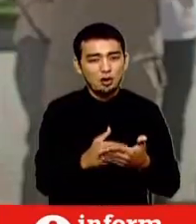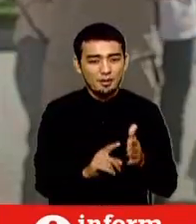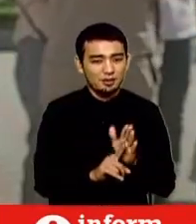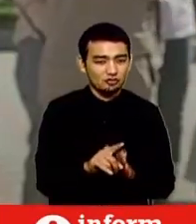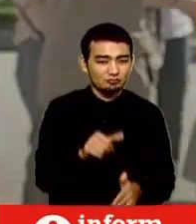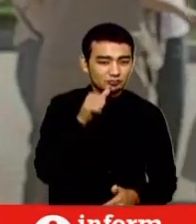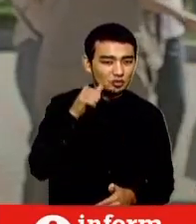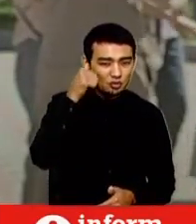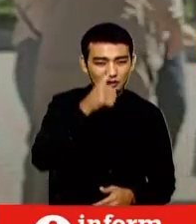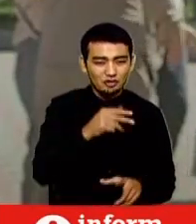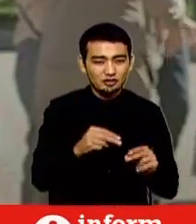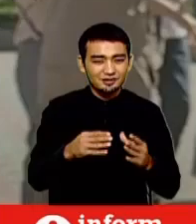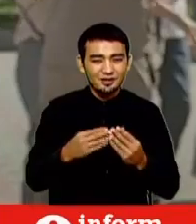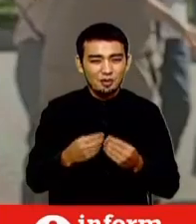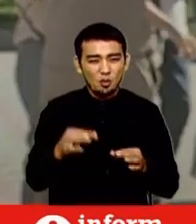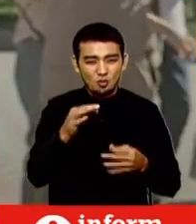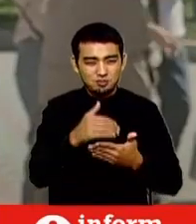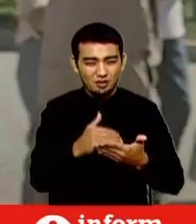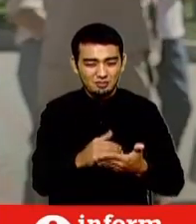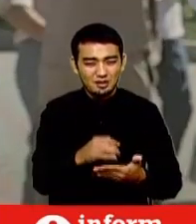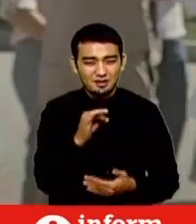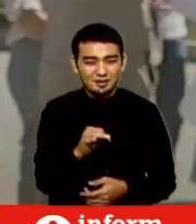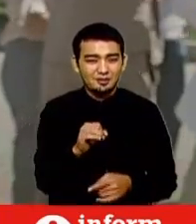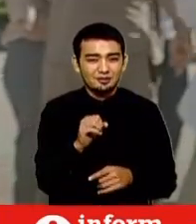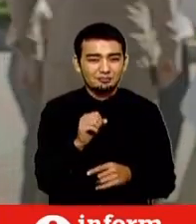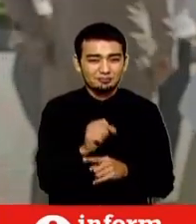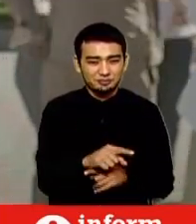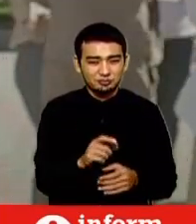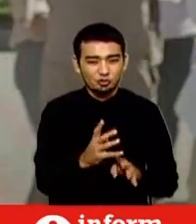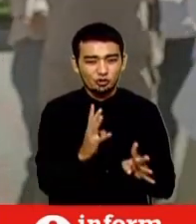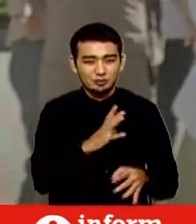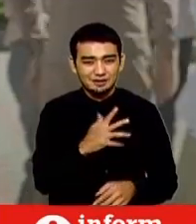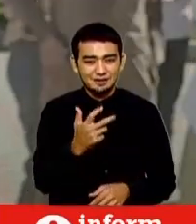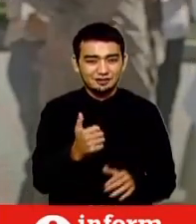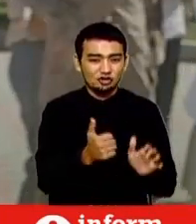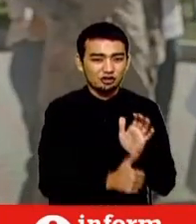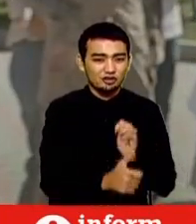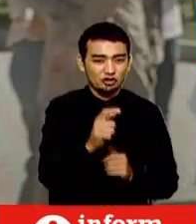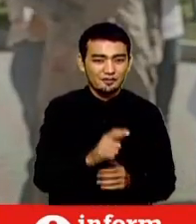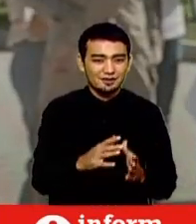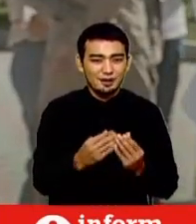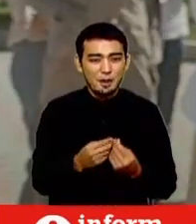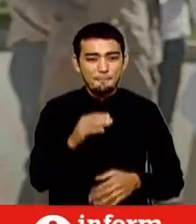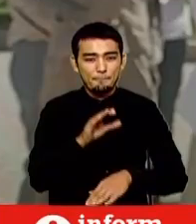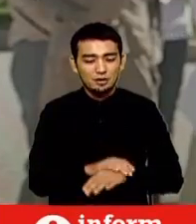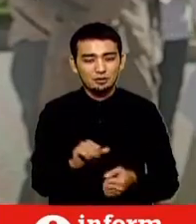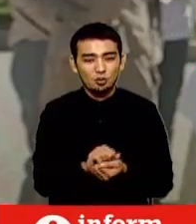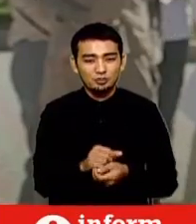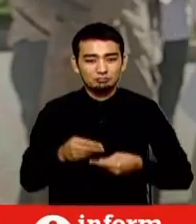Былтырғы жылы бақыт отбасы бағдарламасына тапсырған азаматтар 360 адам отбасы банкіге құжат